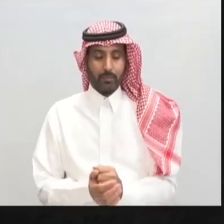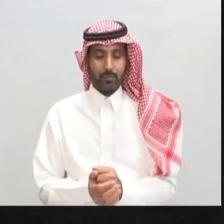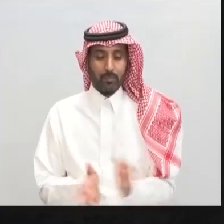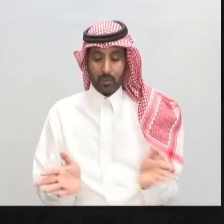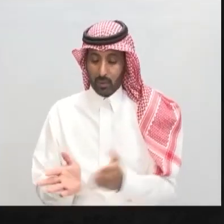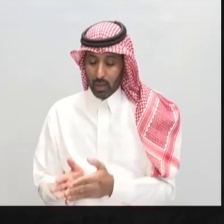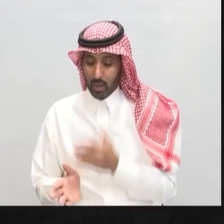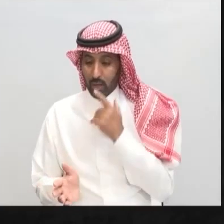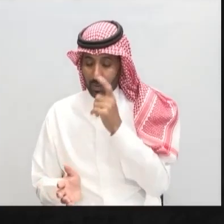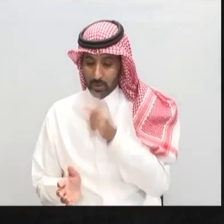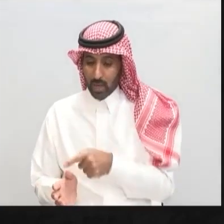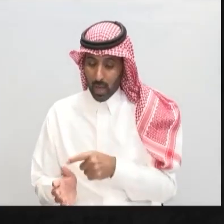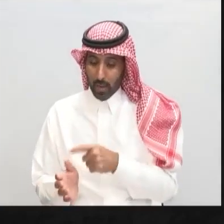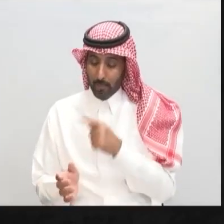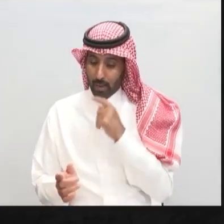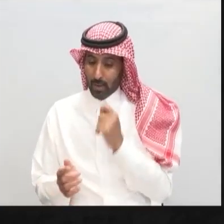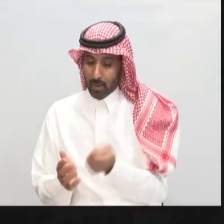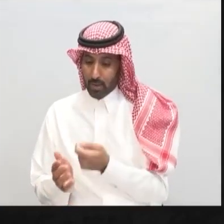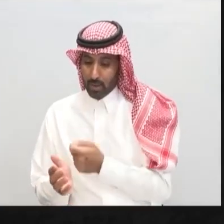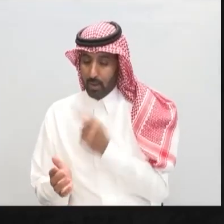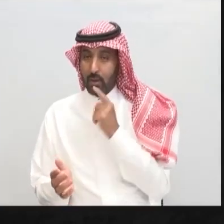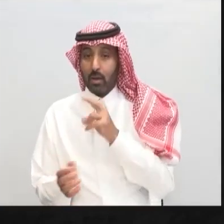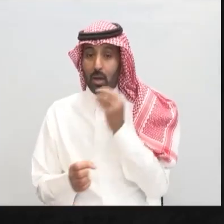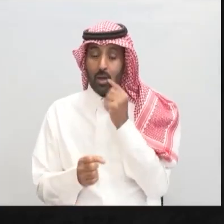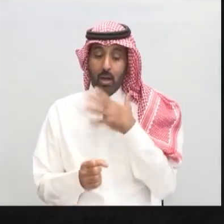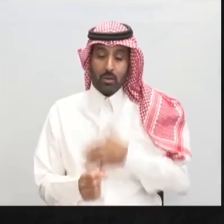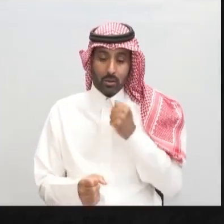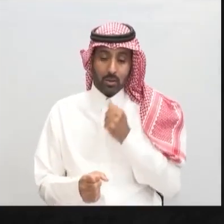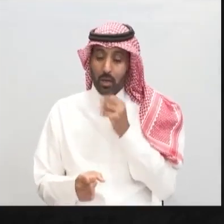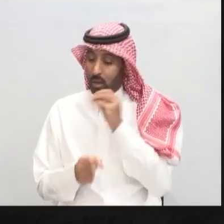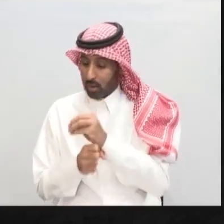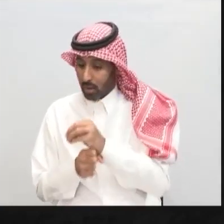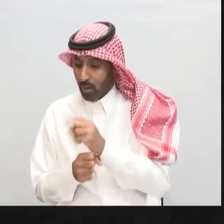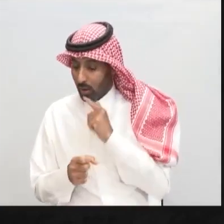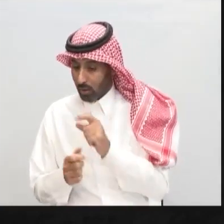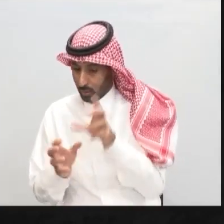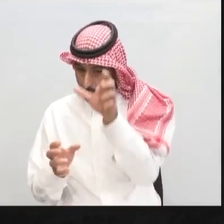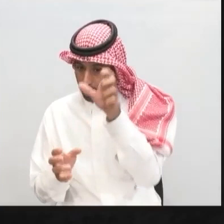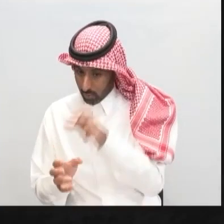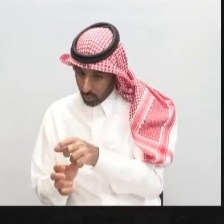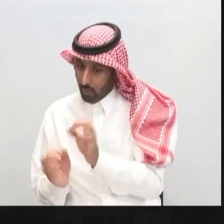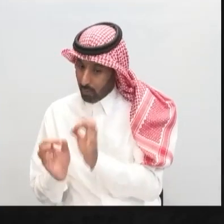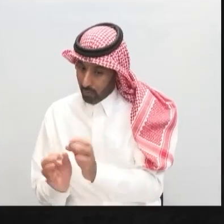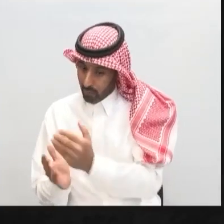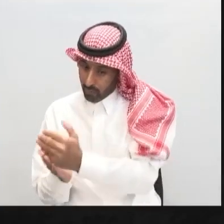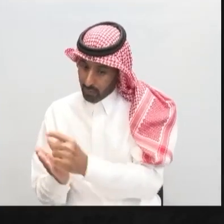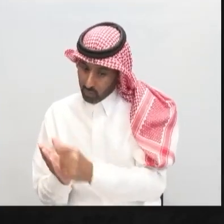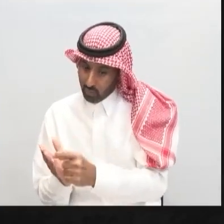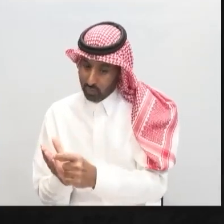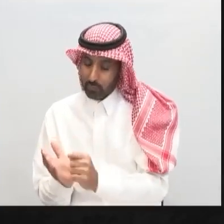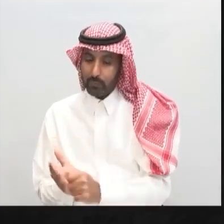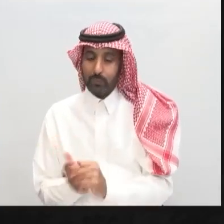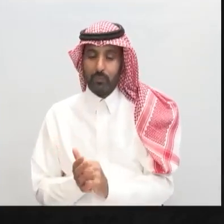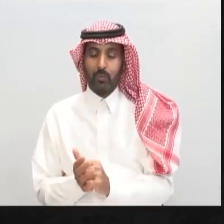ذلكم الصحابي ويضعه كما يخبر له عليه الصلاه والسلام تلكم الايه التي نزلت وكان